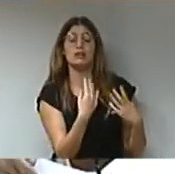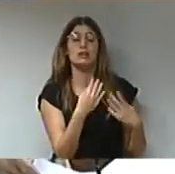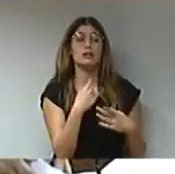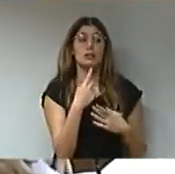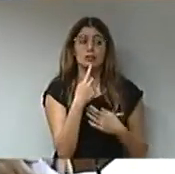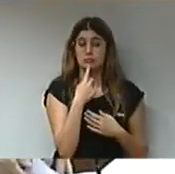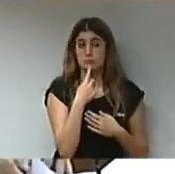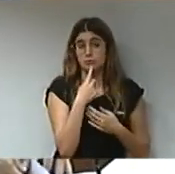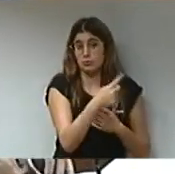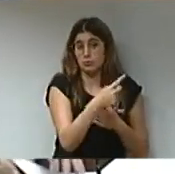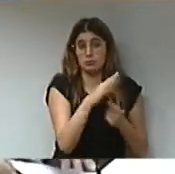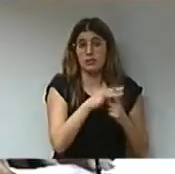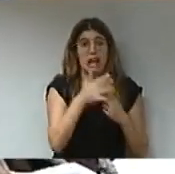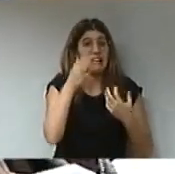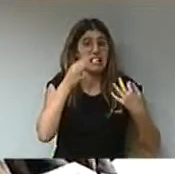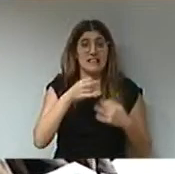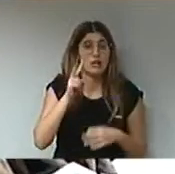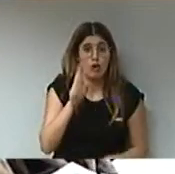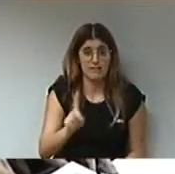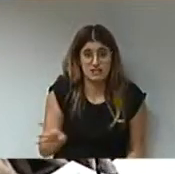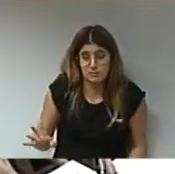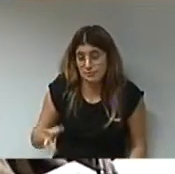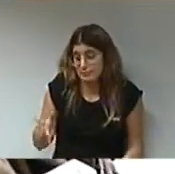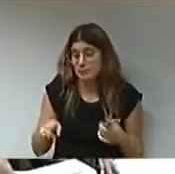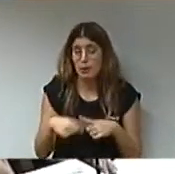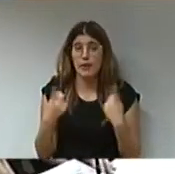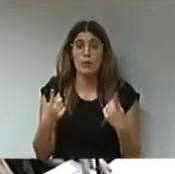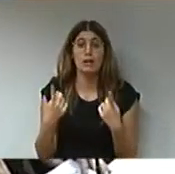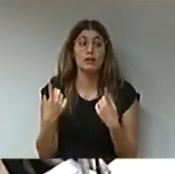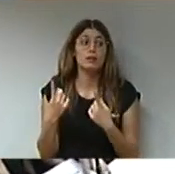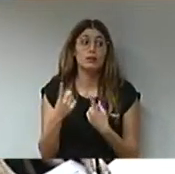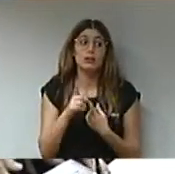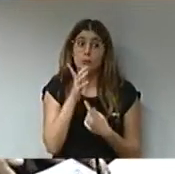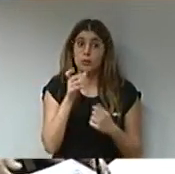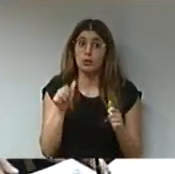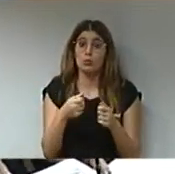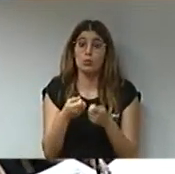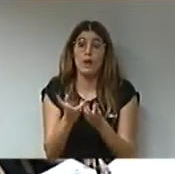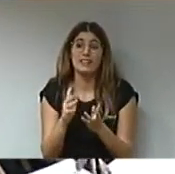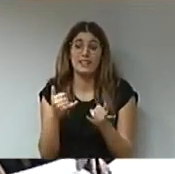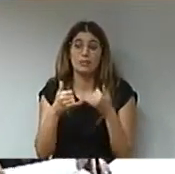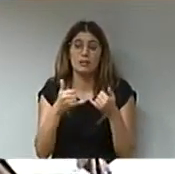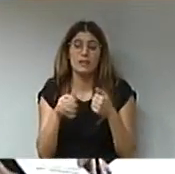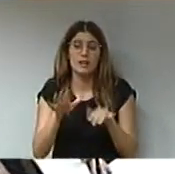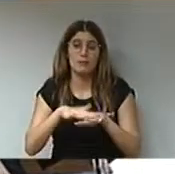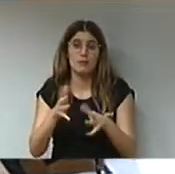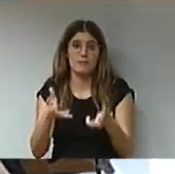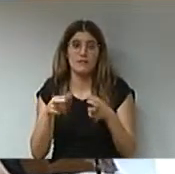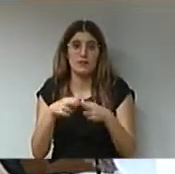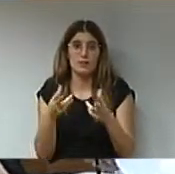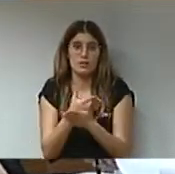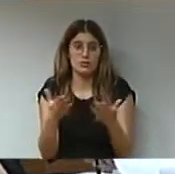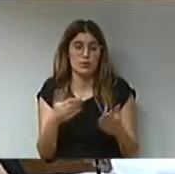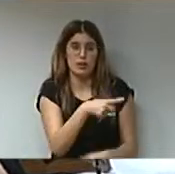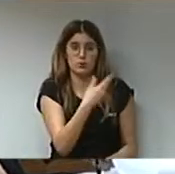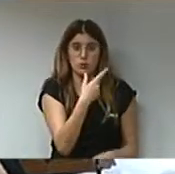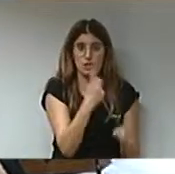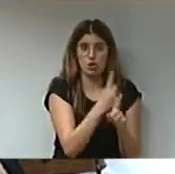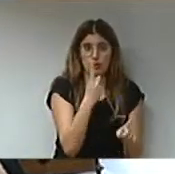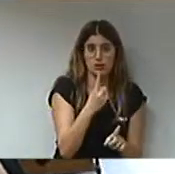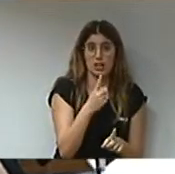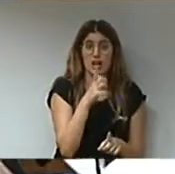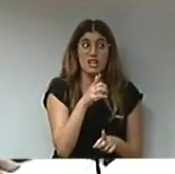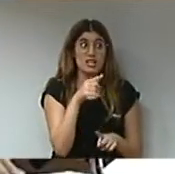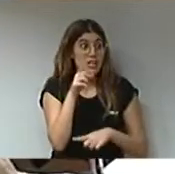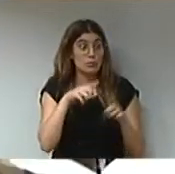és un negacionisme de la realitat, és oposar-se a qualsevol mesura que beneficia els ciutadans i és, d'unes